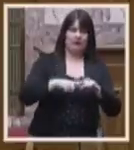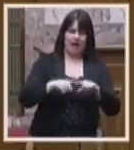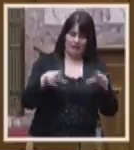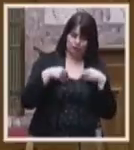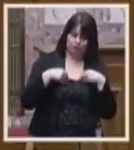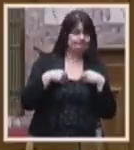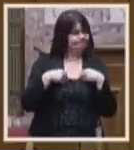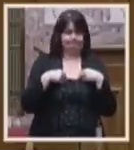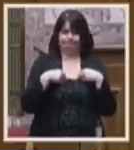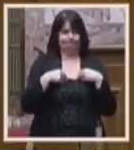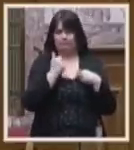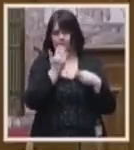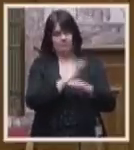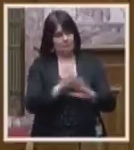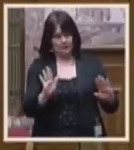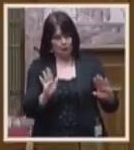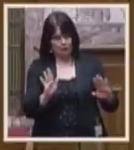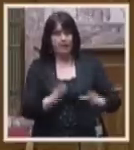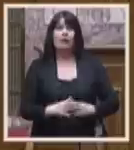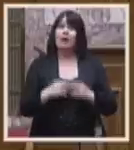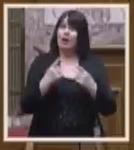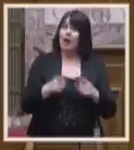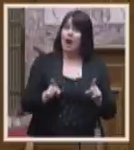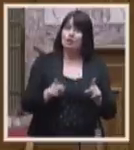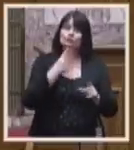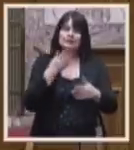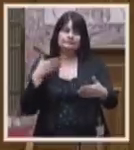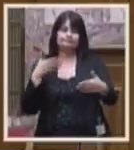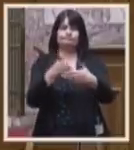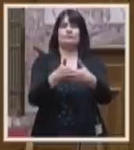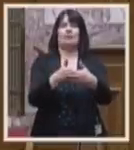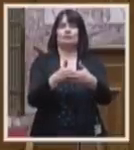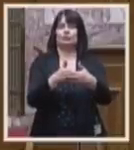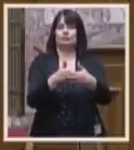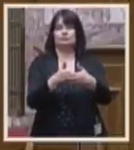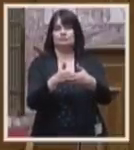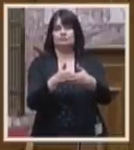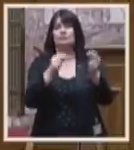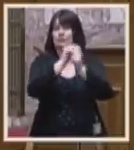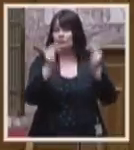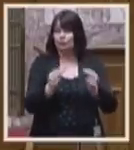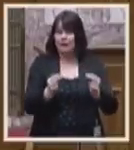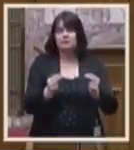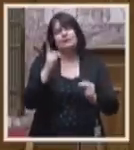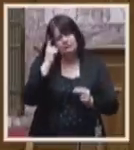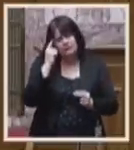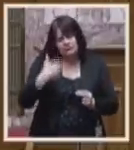για τη χώρα. Αλλιώς μπορεί να φτάσουμε στο αδιέξοδο, με ό,τι αυτό σημαίνει για όλους